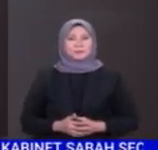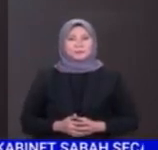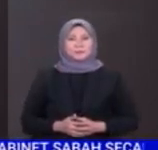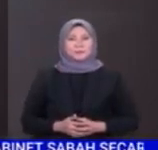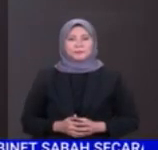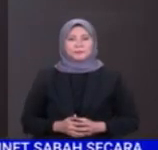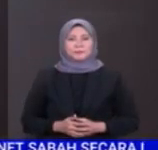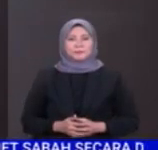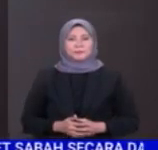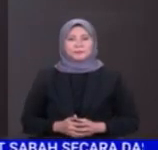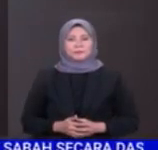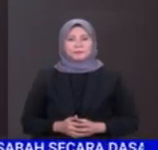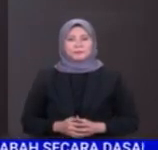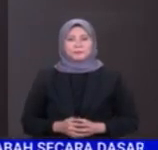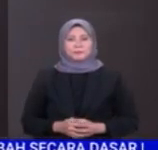hai hai